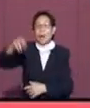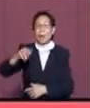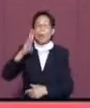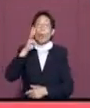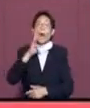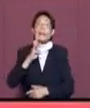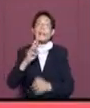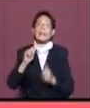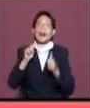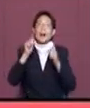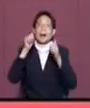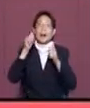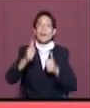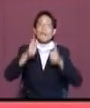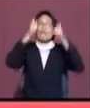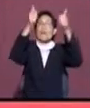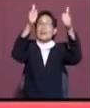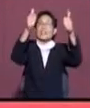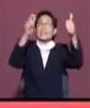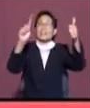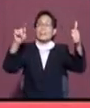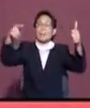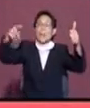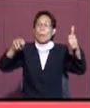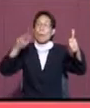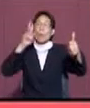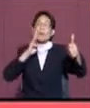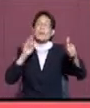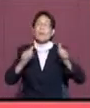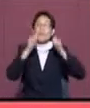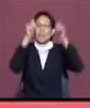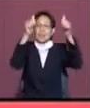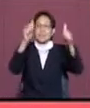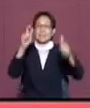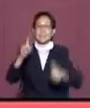wanita yang pertama.